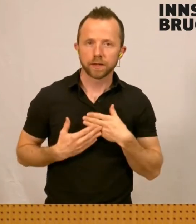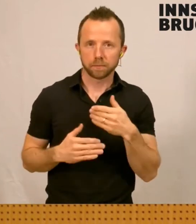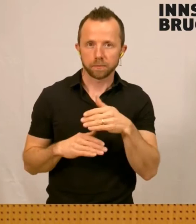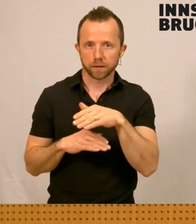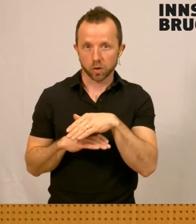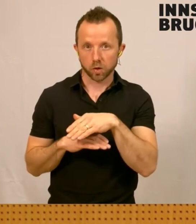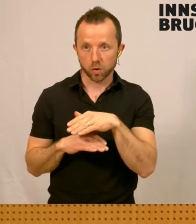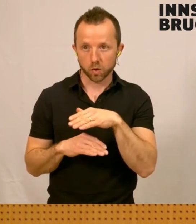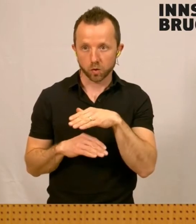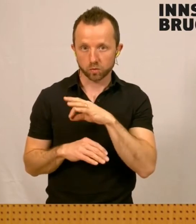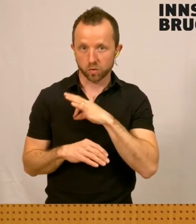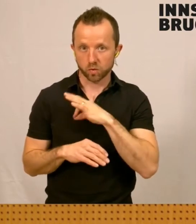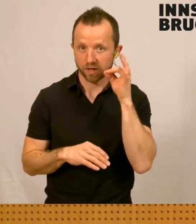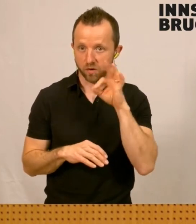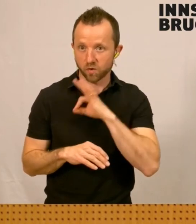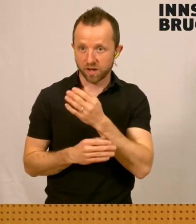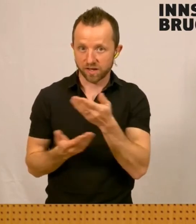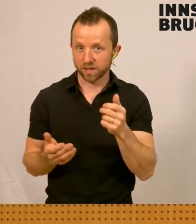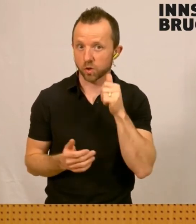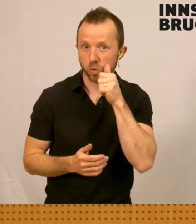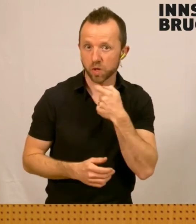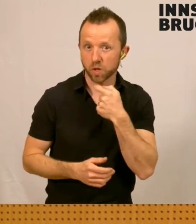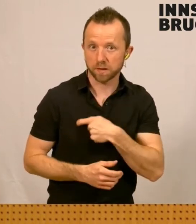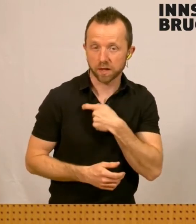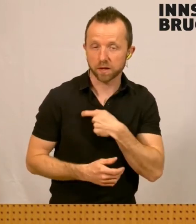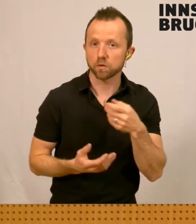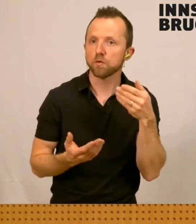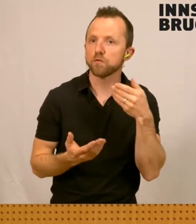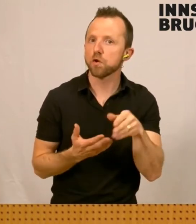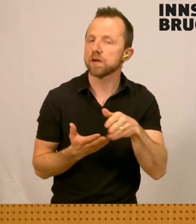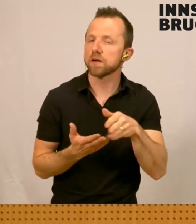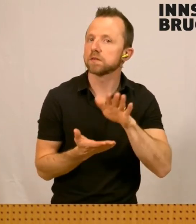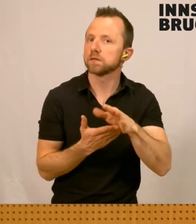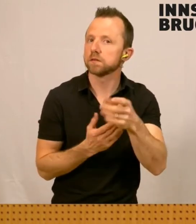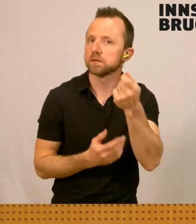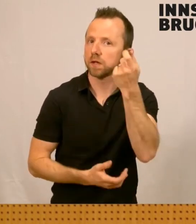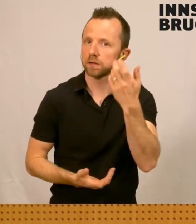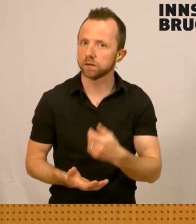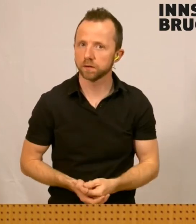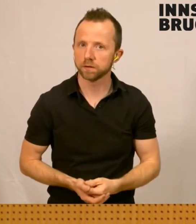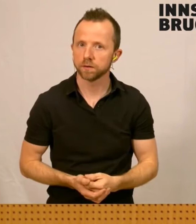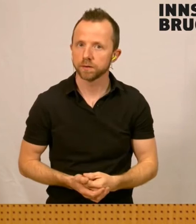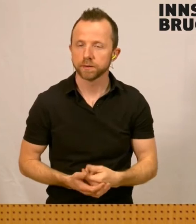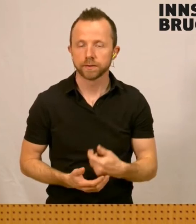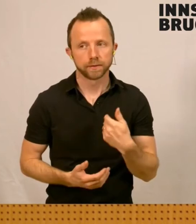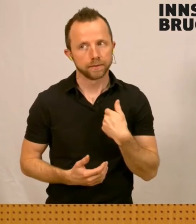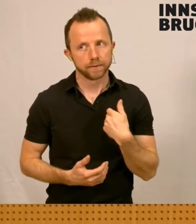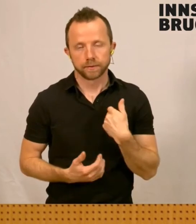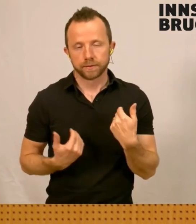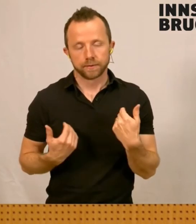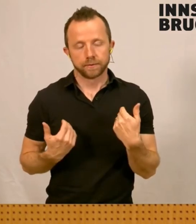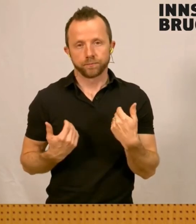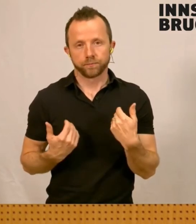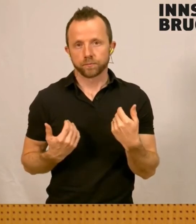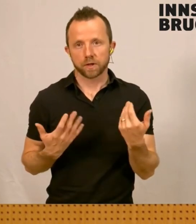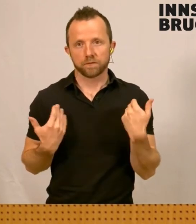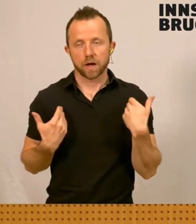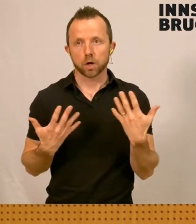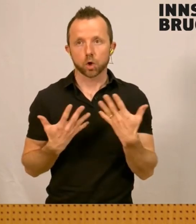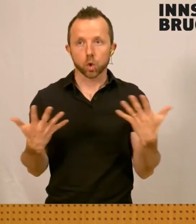Fraktion, wofür wurde denn das Geld ausgegeben? Ich kann leider kaum eines der groß